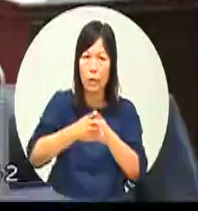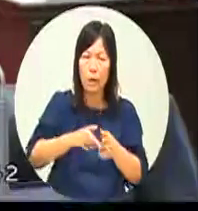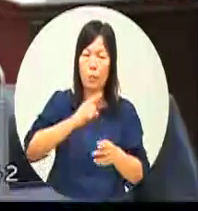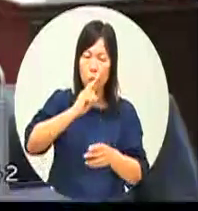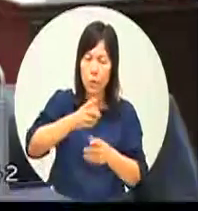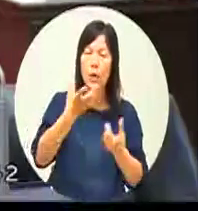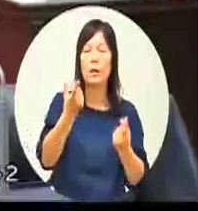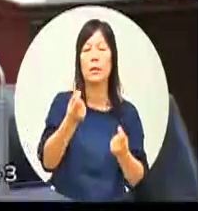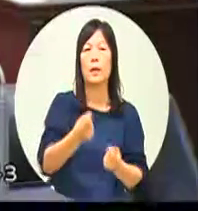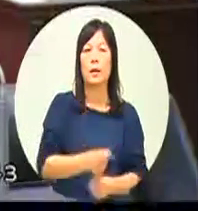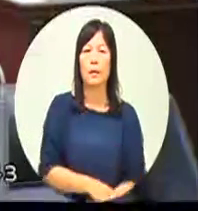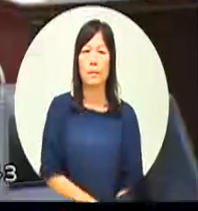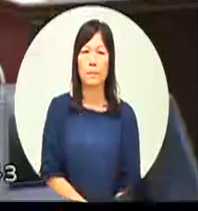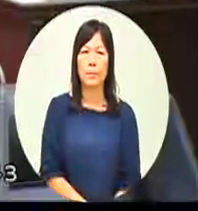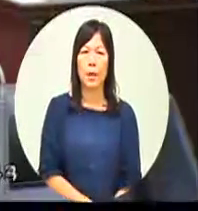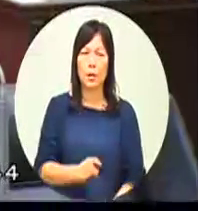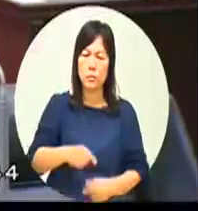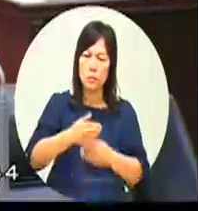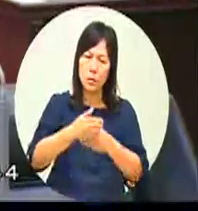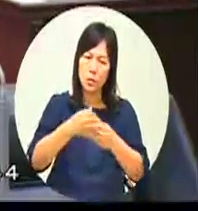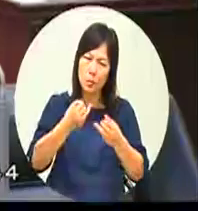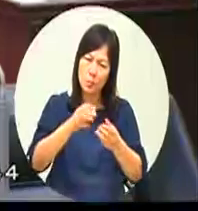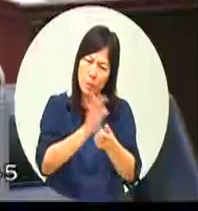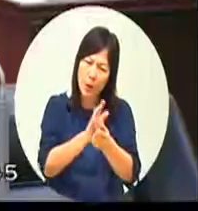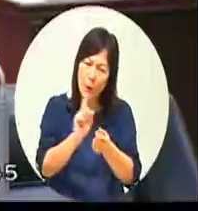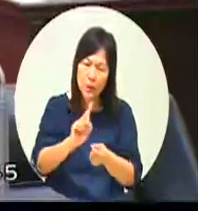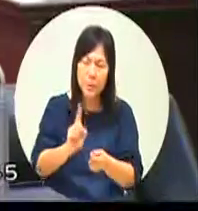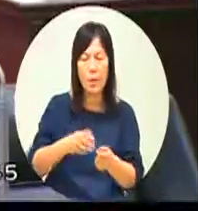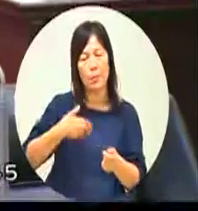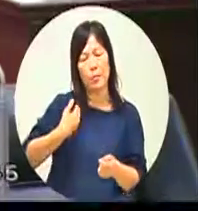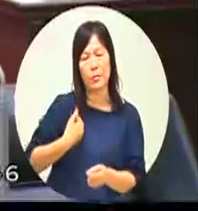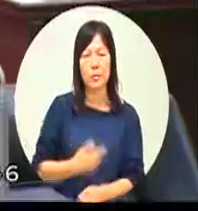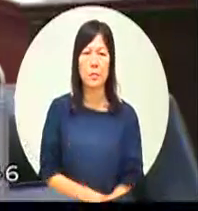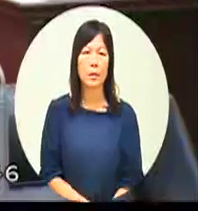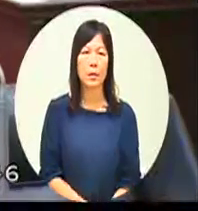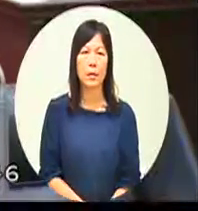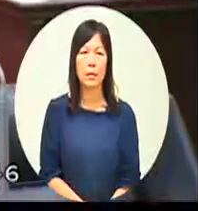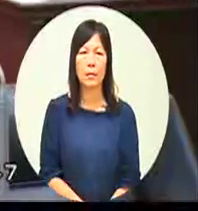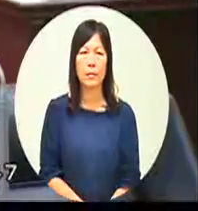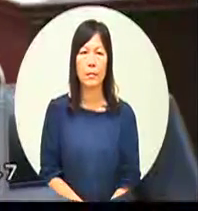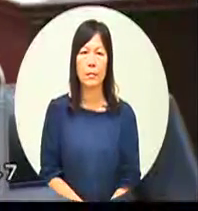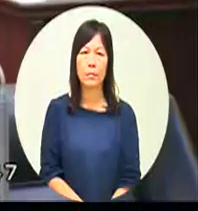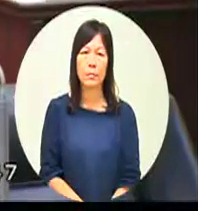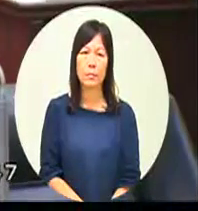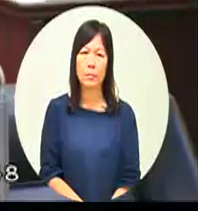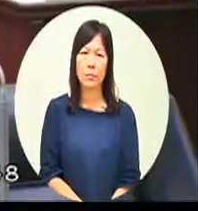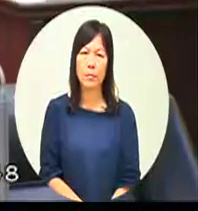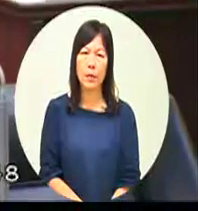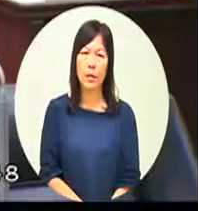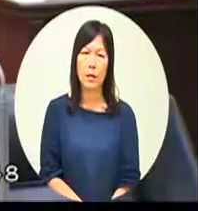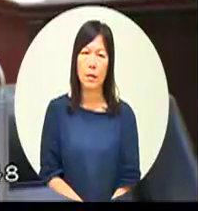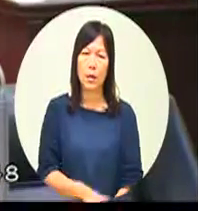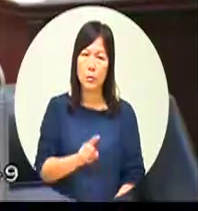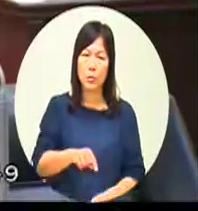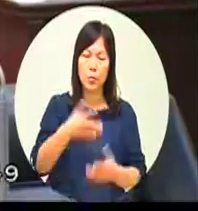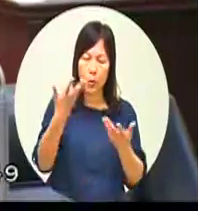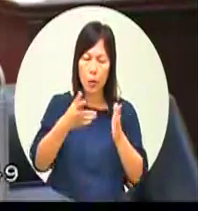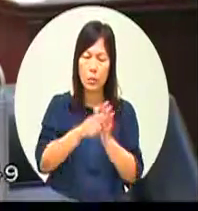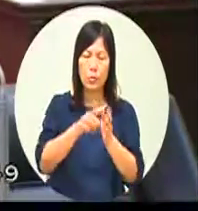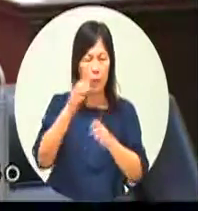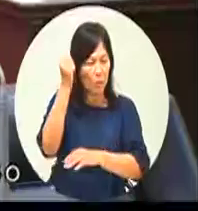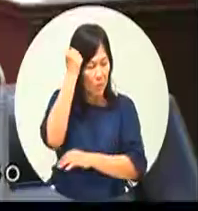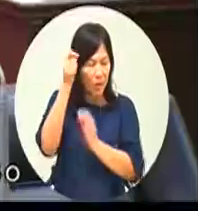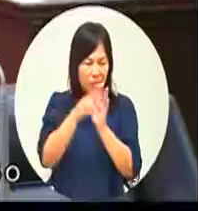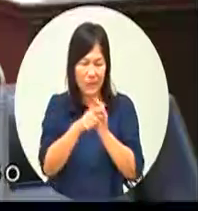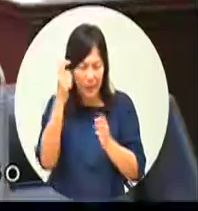好，但是我不知道这个成效如何，所以这部分可能要请局长。其实我相信应该是有很多住户是投机取